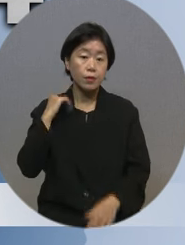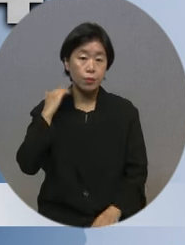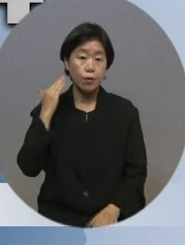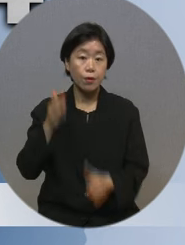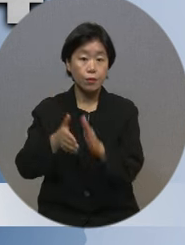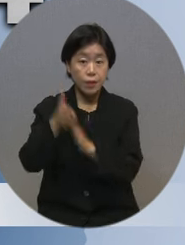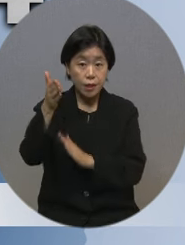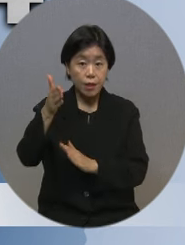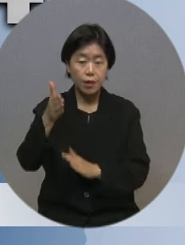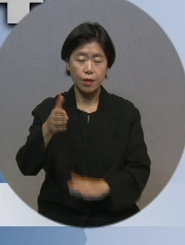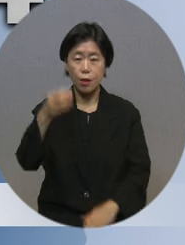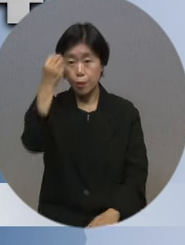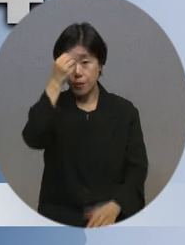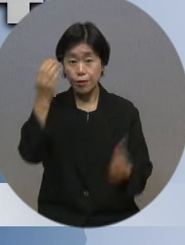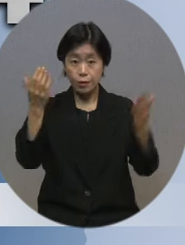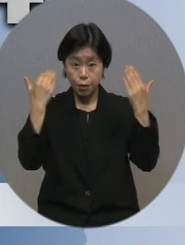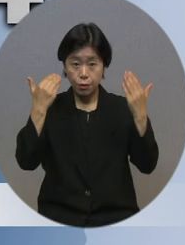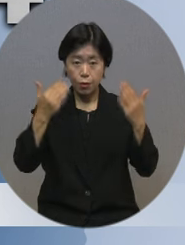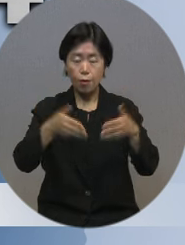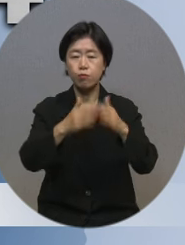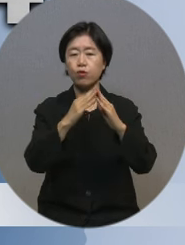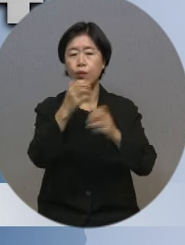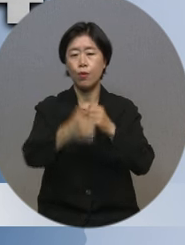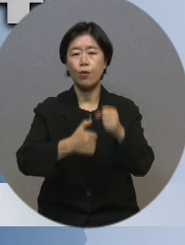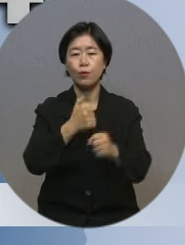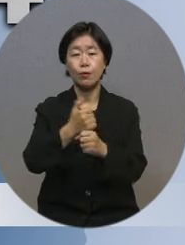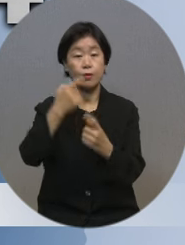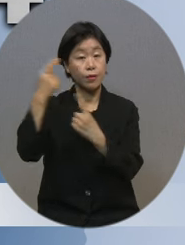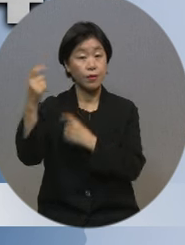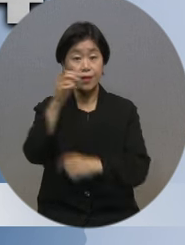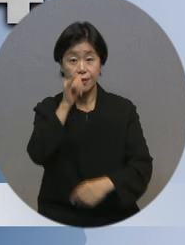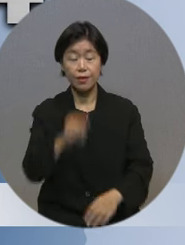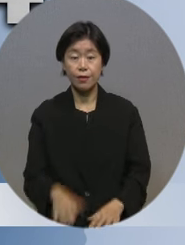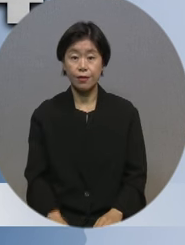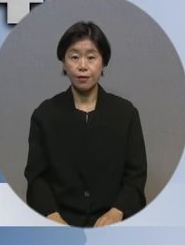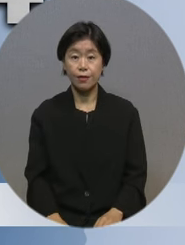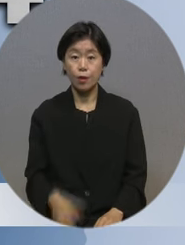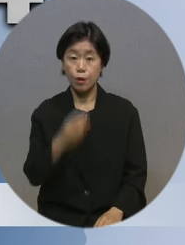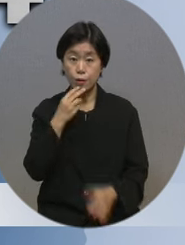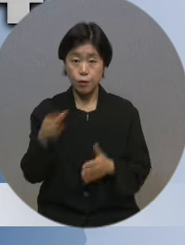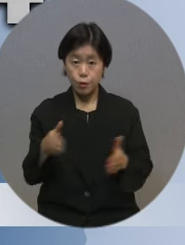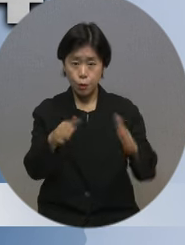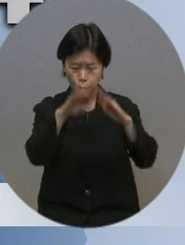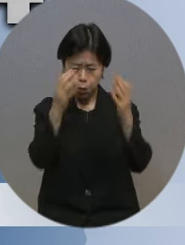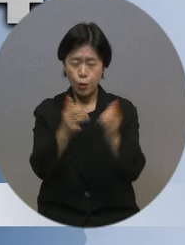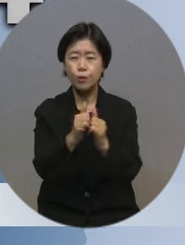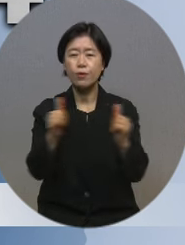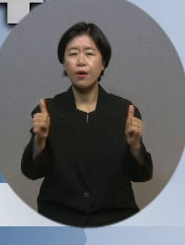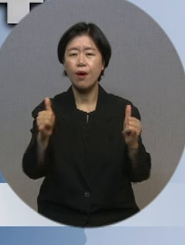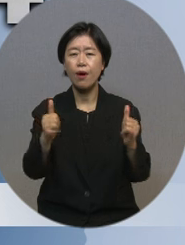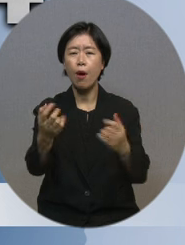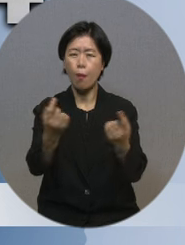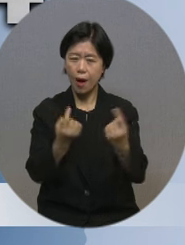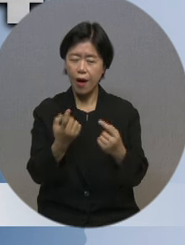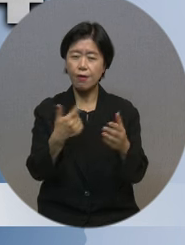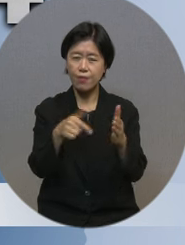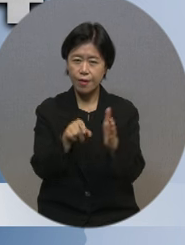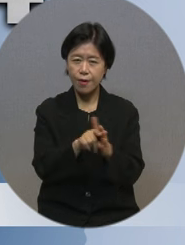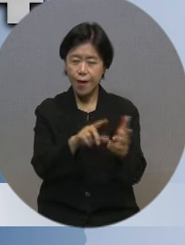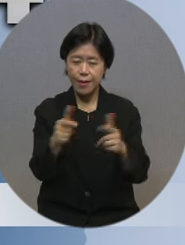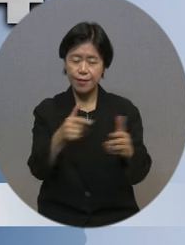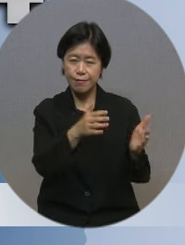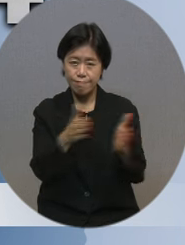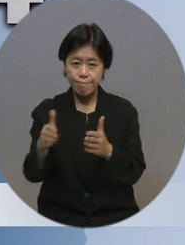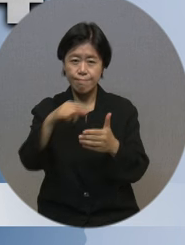의정부 고등학교가 개교 50주년을 맞아 기념행사를 열었는데 경기도민 모두를 위한 축제로 마련해